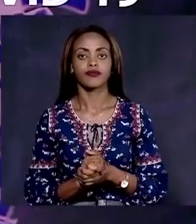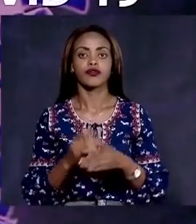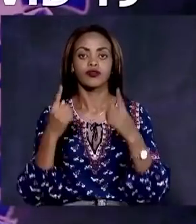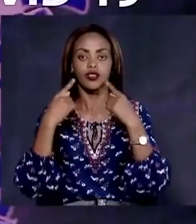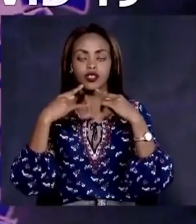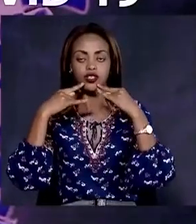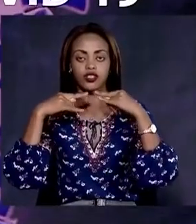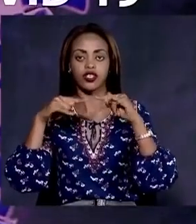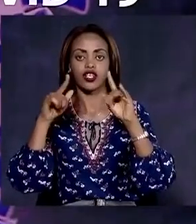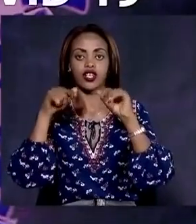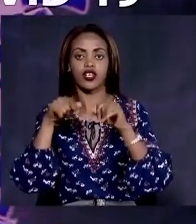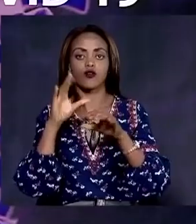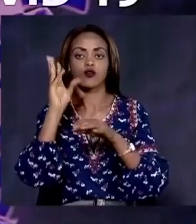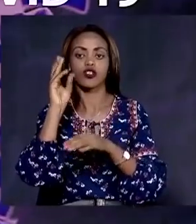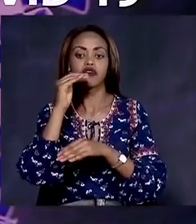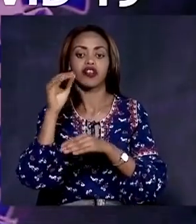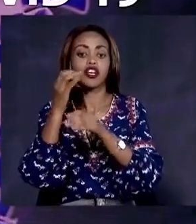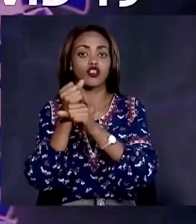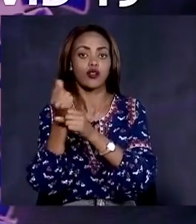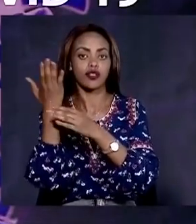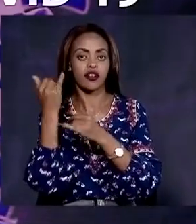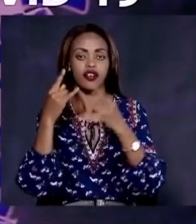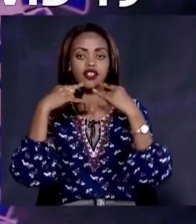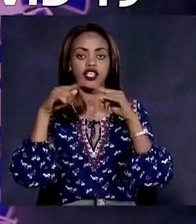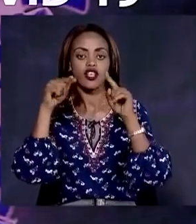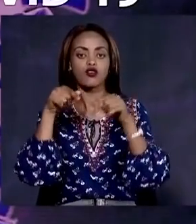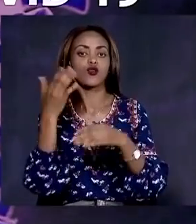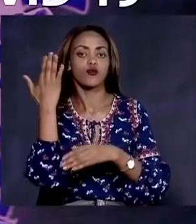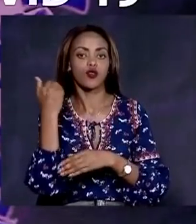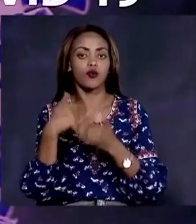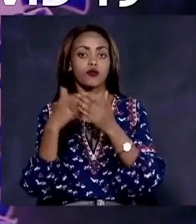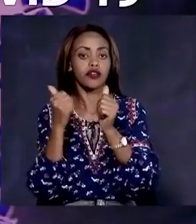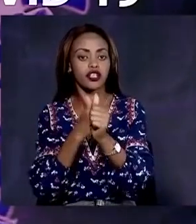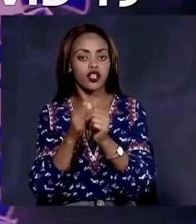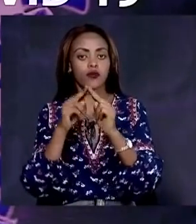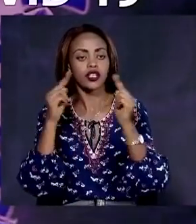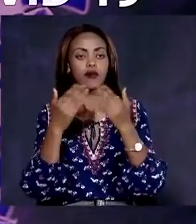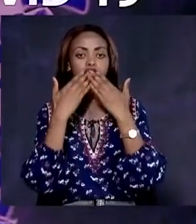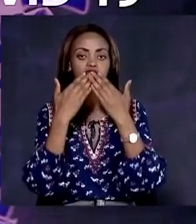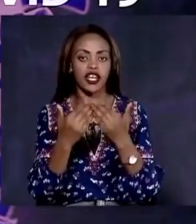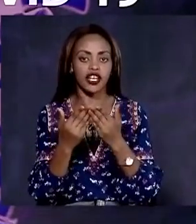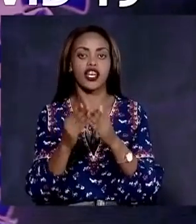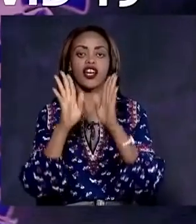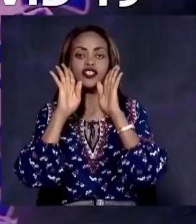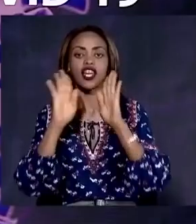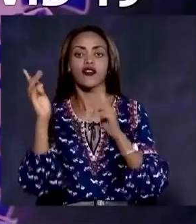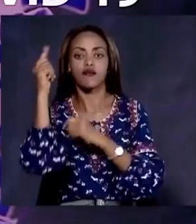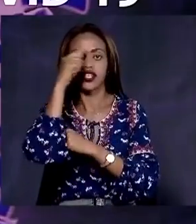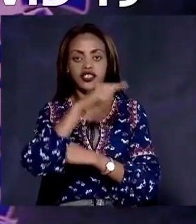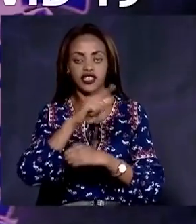مرکز کبرت تملکت نان سعیش دشمن فرقان لحظ نیوم زینتات از یوم نیروم نمکتل از زینان مسکن فرق معلتی.